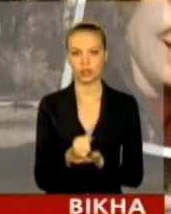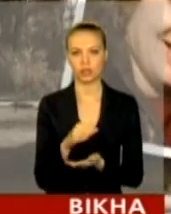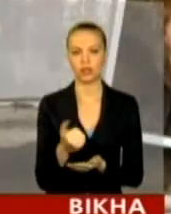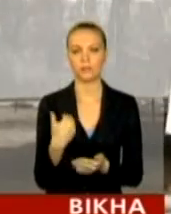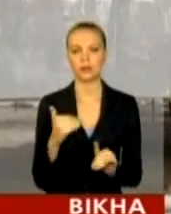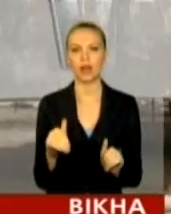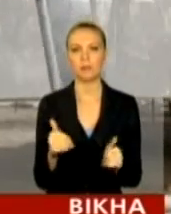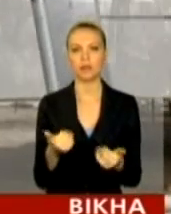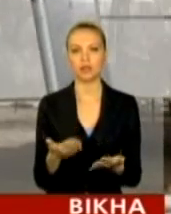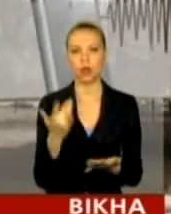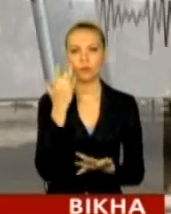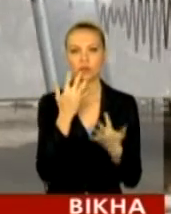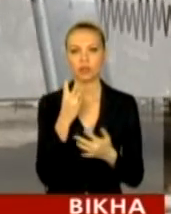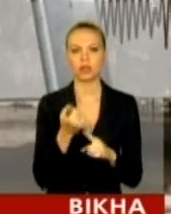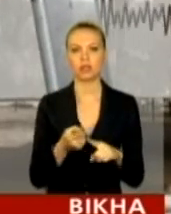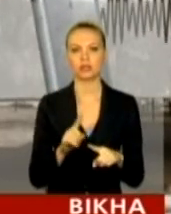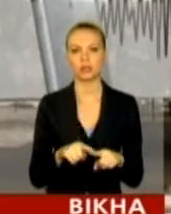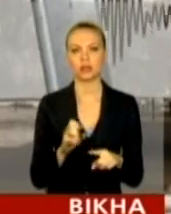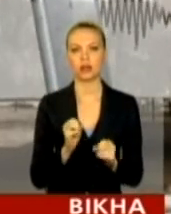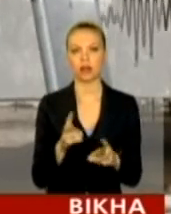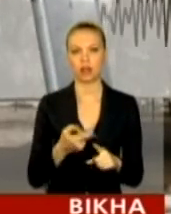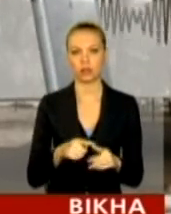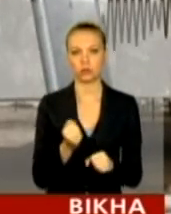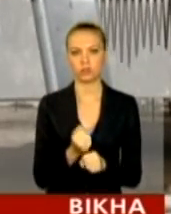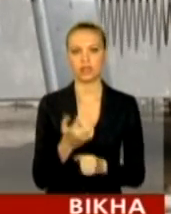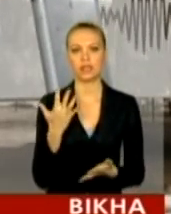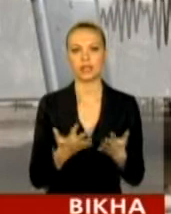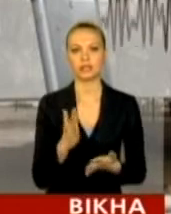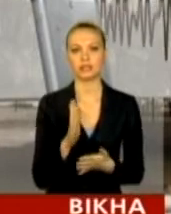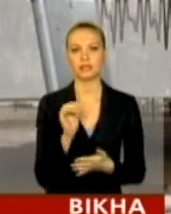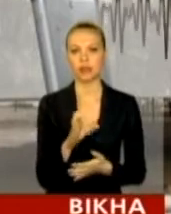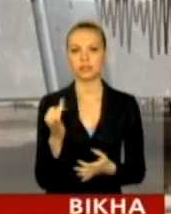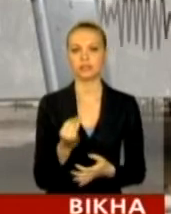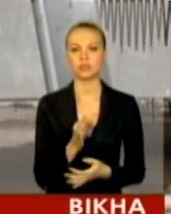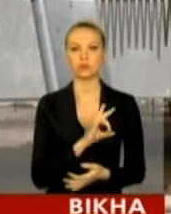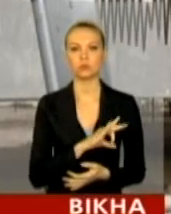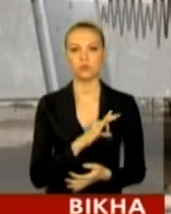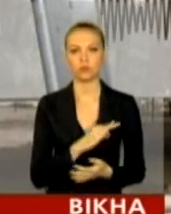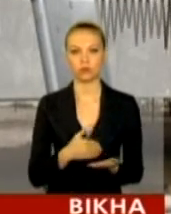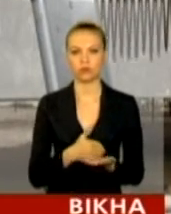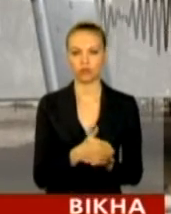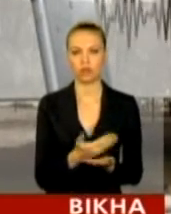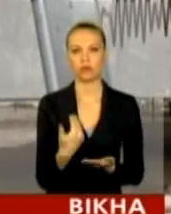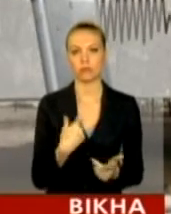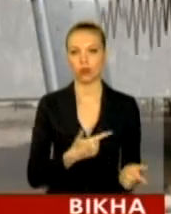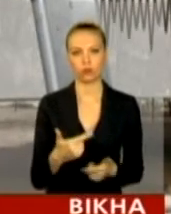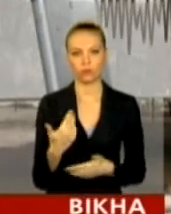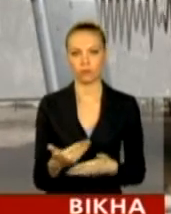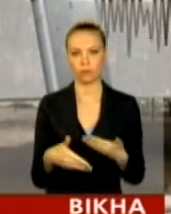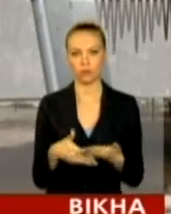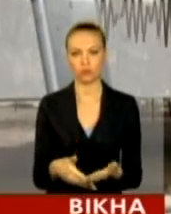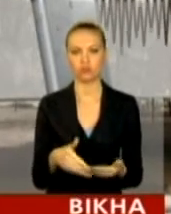Предлагаю розмішляти над такою перспективою. Значить, якщо вас цікавить профсоюзне движення, ми готові вам допомогти